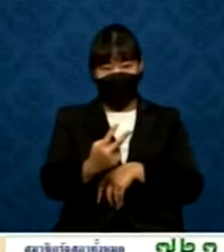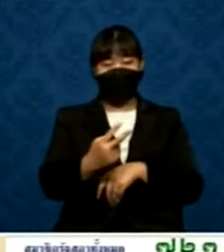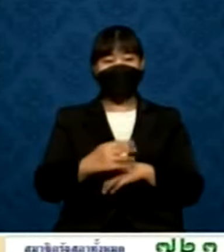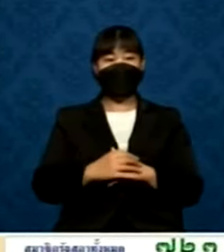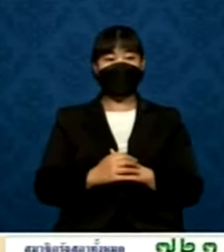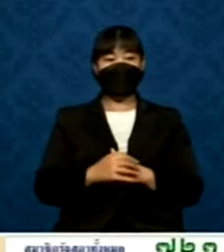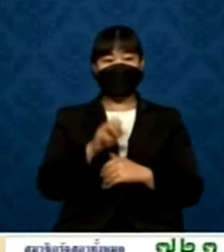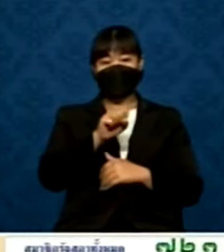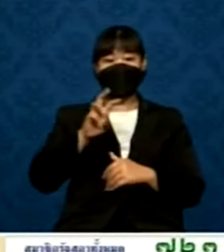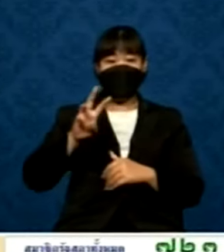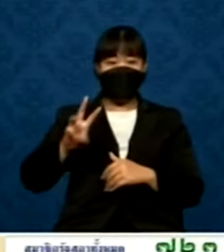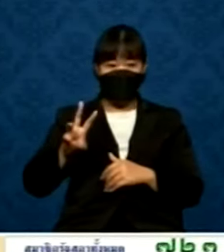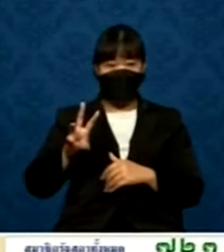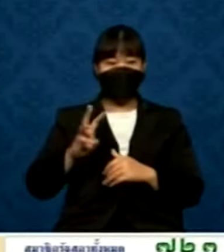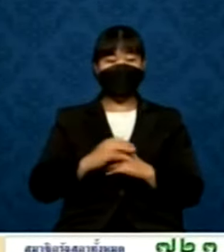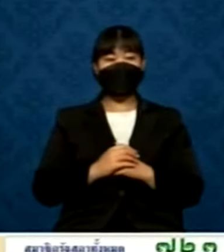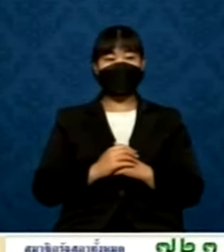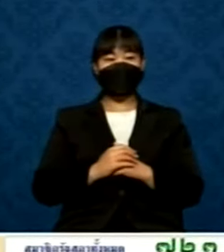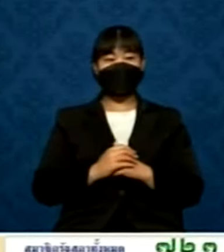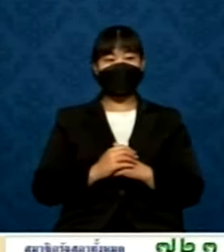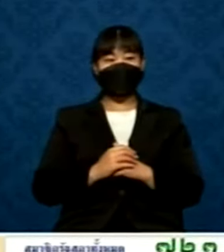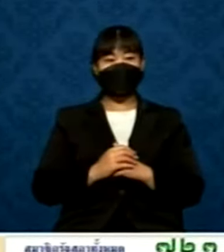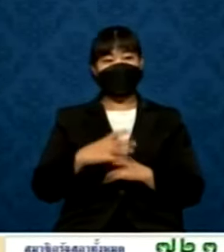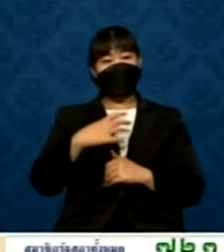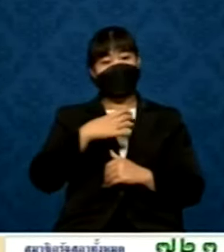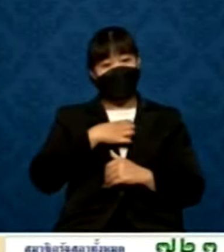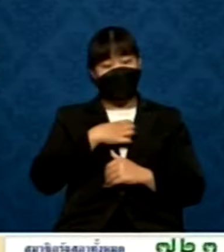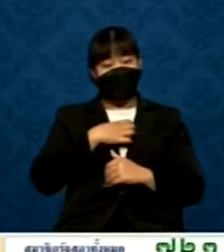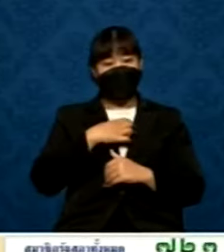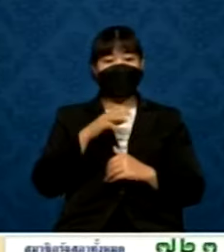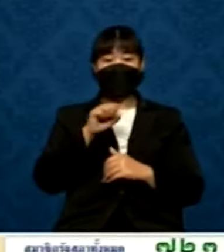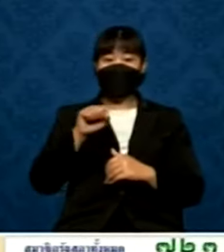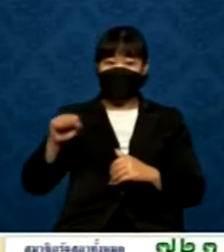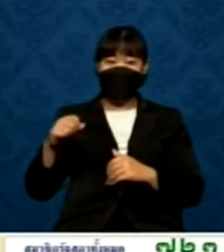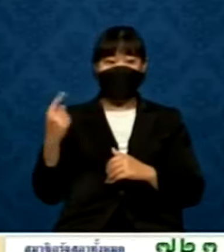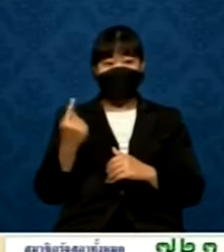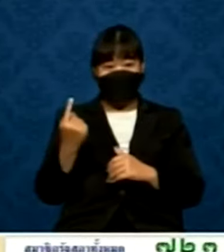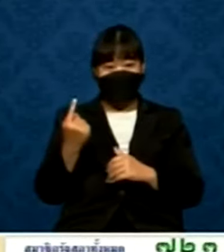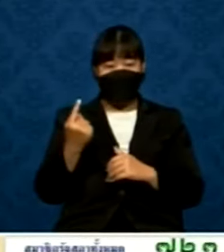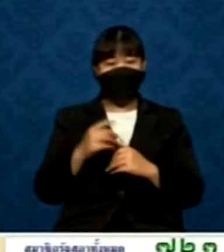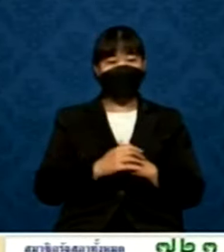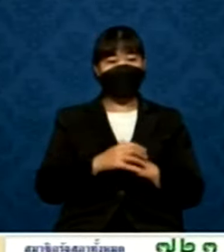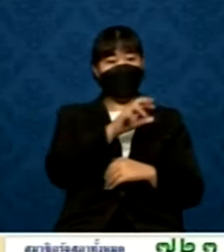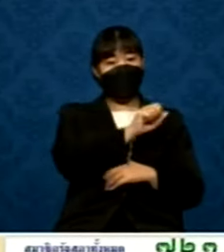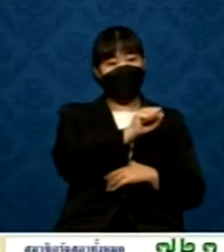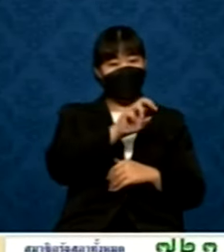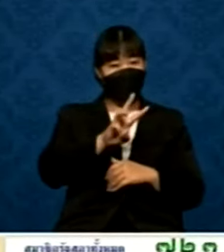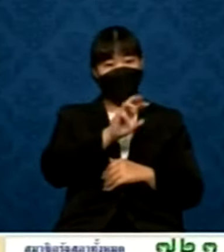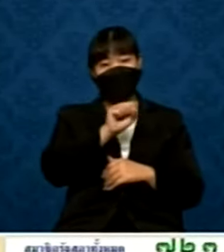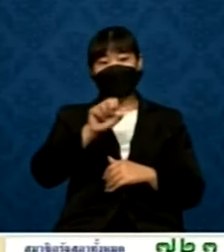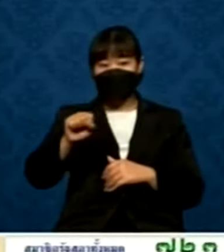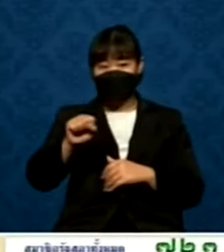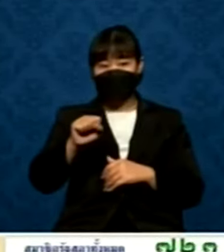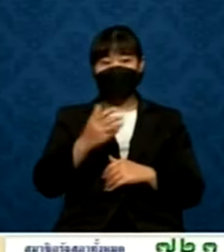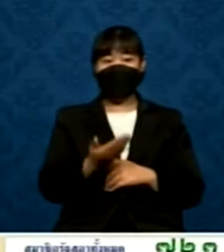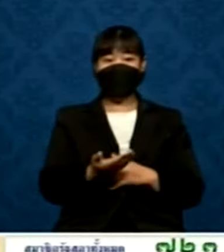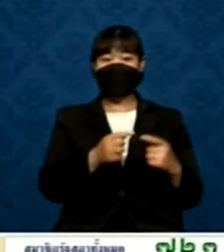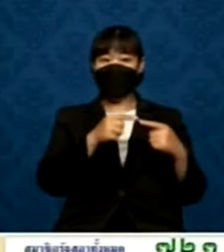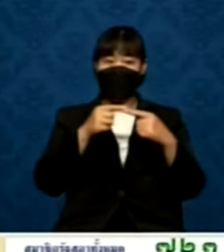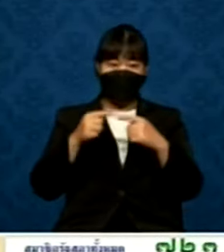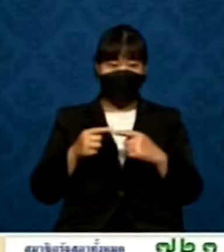สภามีสว.แบบนี้สมควรที่จะต้องเป็นสภาเดี่ยวหรือสภาคู่ต่อไปครับขออนุญาตชี้แจงต่อนะครับประเด็นที่ผมพูดมาทั้งหม